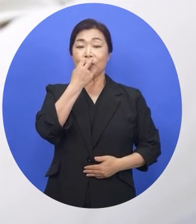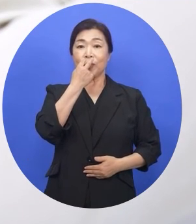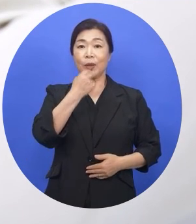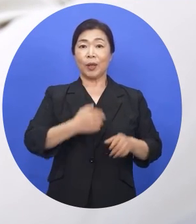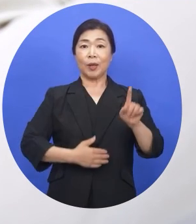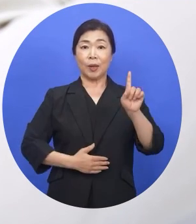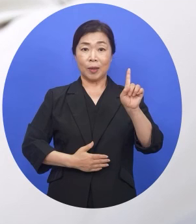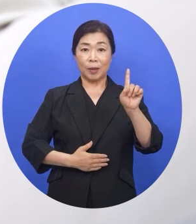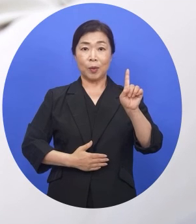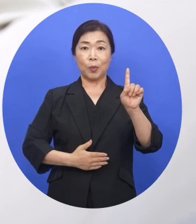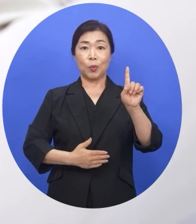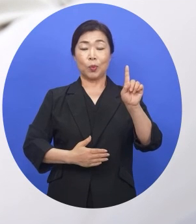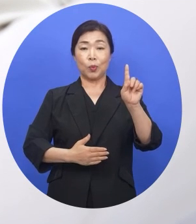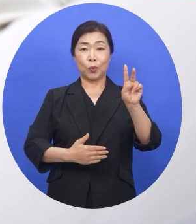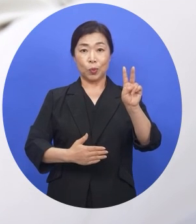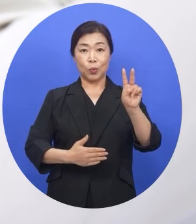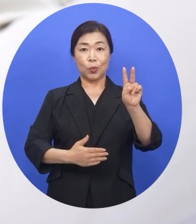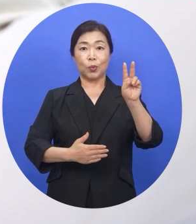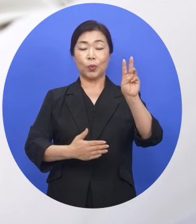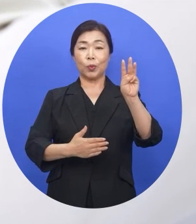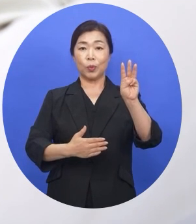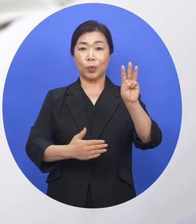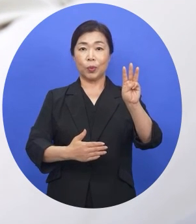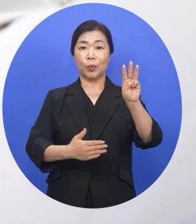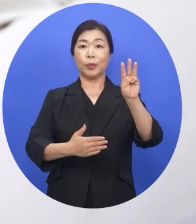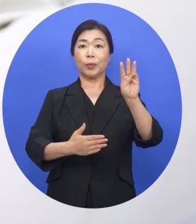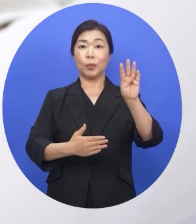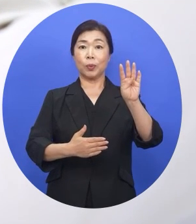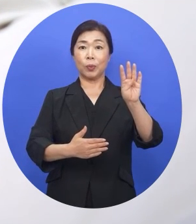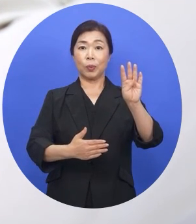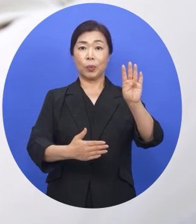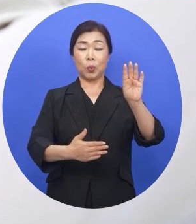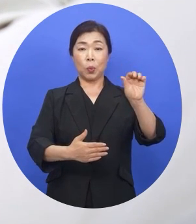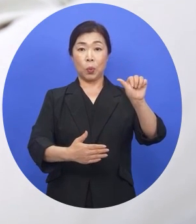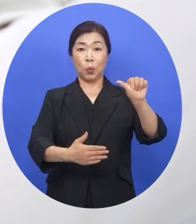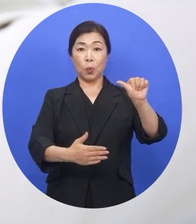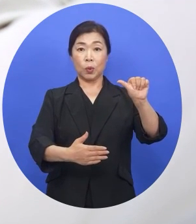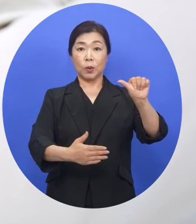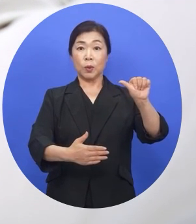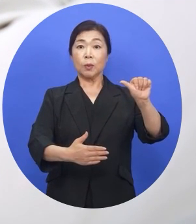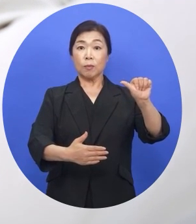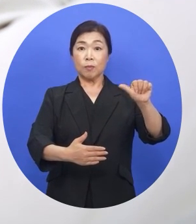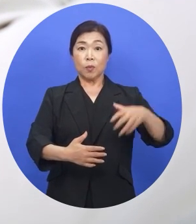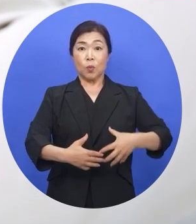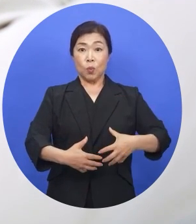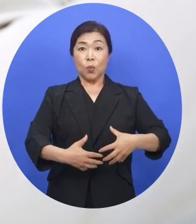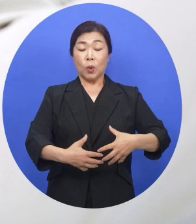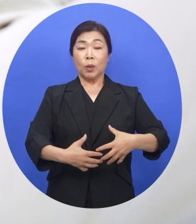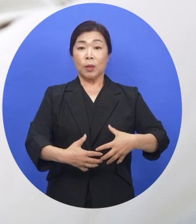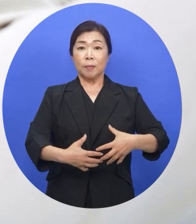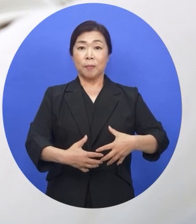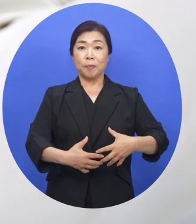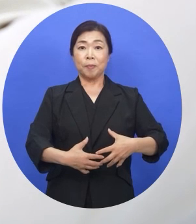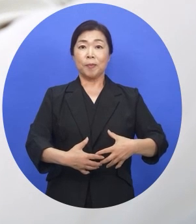들이쉬고 하나, 둘, 셋, 넷, 다섯.